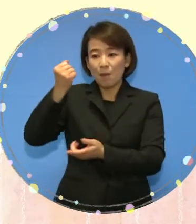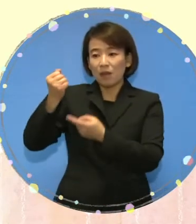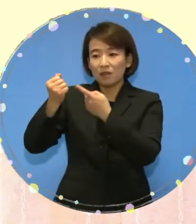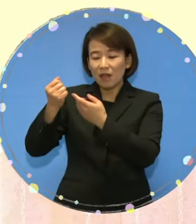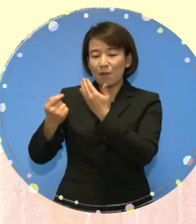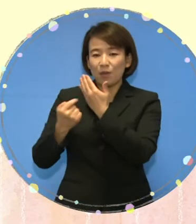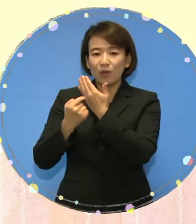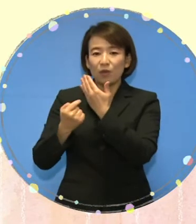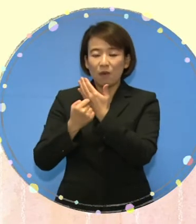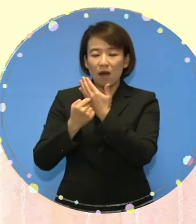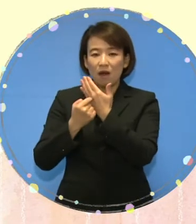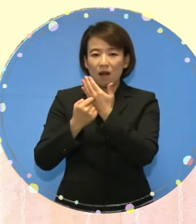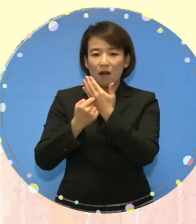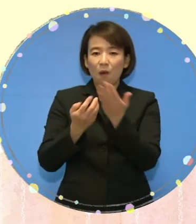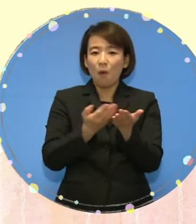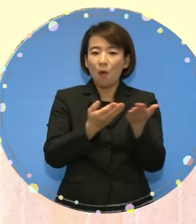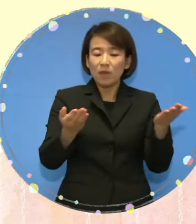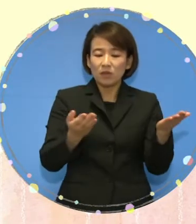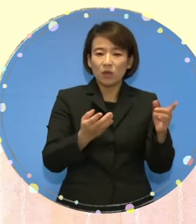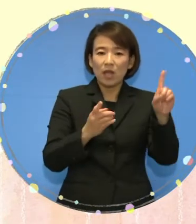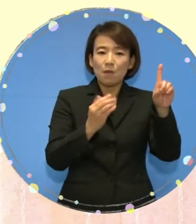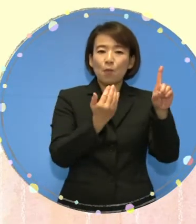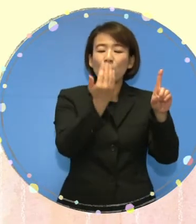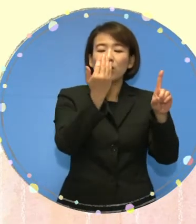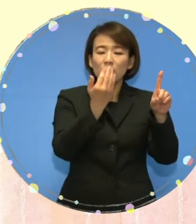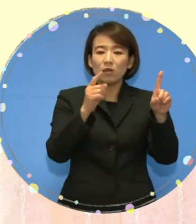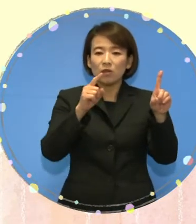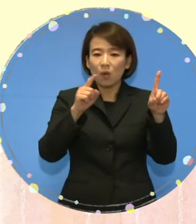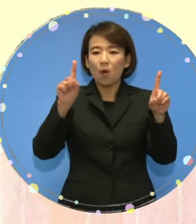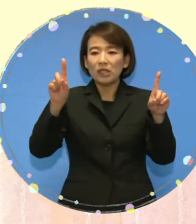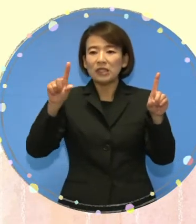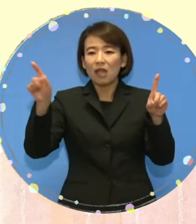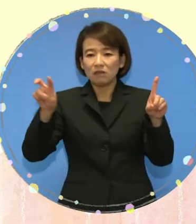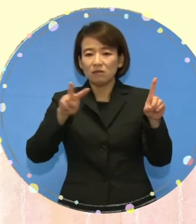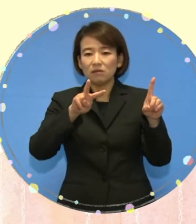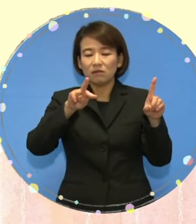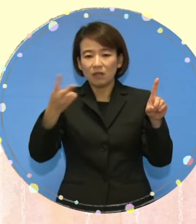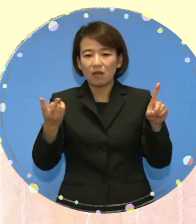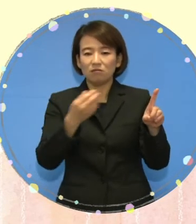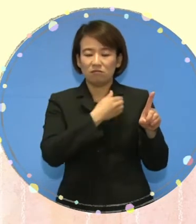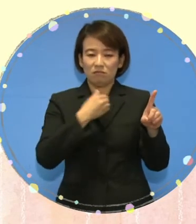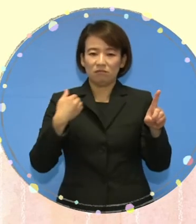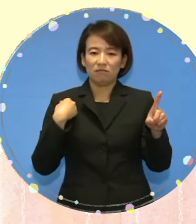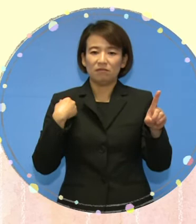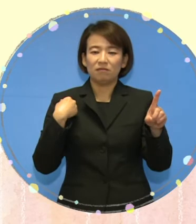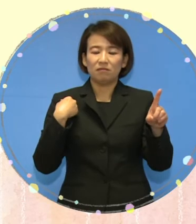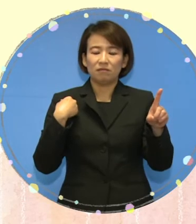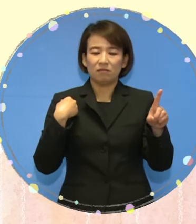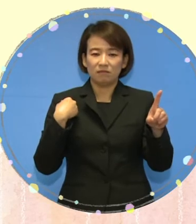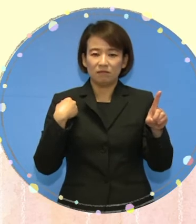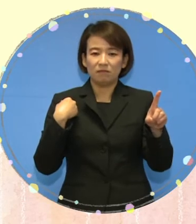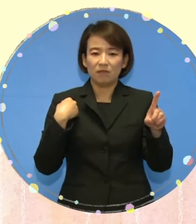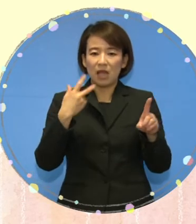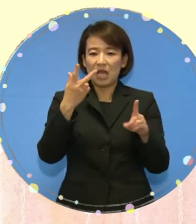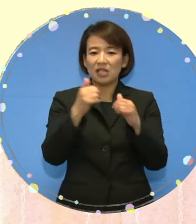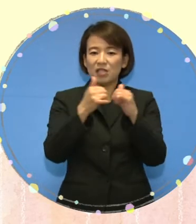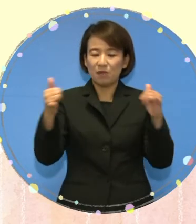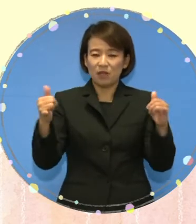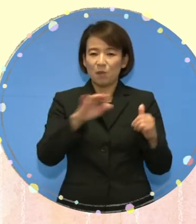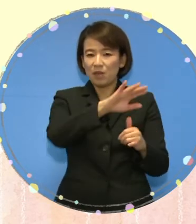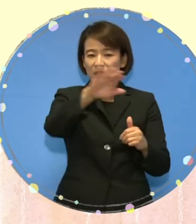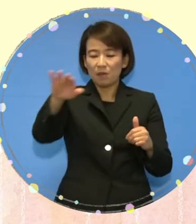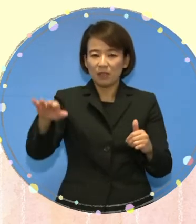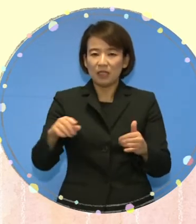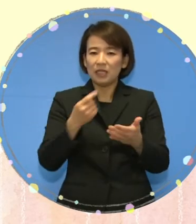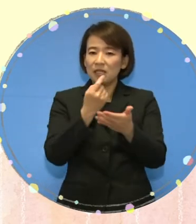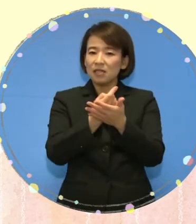ポイントは加盟店で行っポイント1円利用できますポイントの授業を通じて市民の皆様の